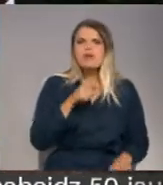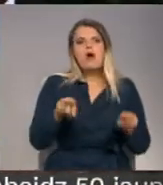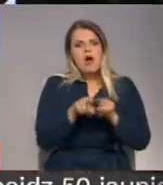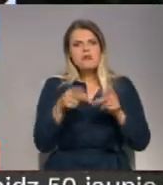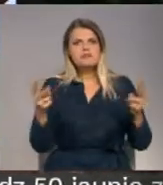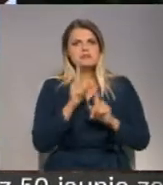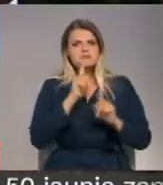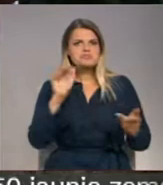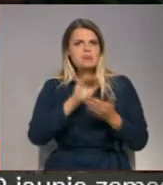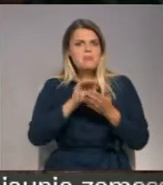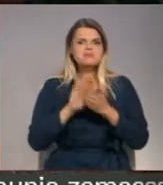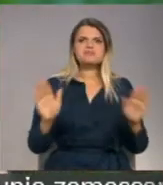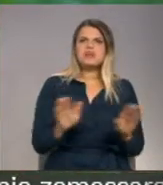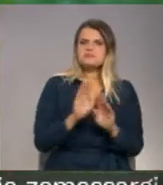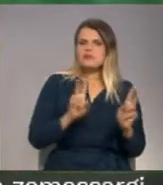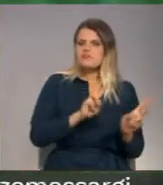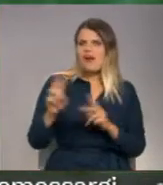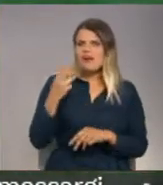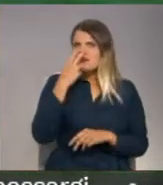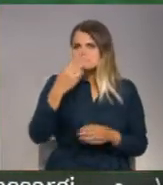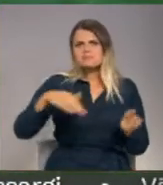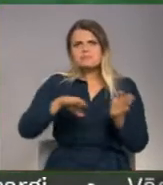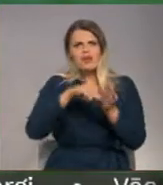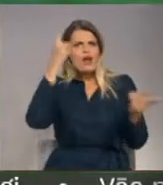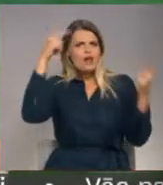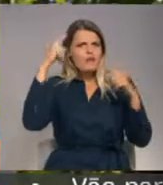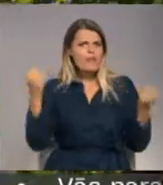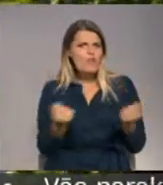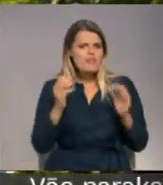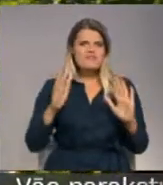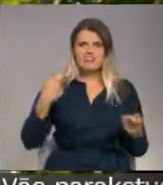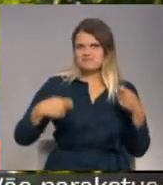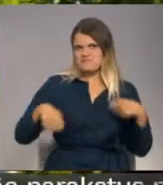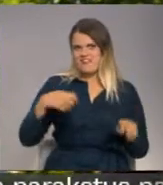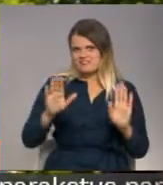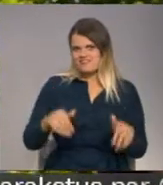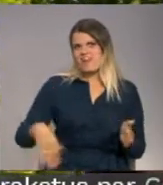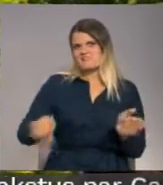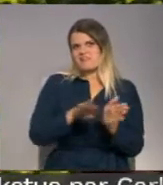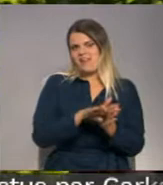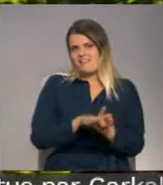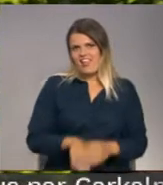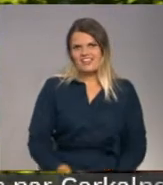Suitu tradīcijas, dziesmas, dejas, piedalīties radošās darbnīcās vai spēlēs.